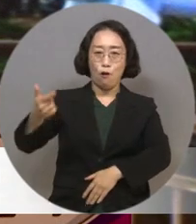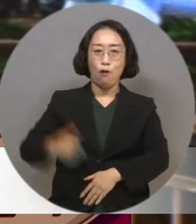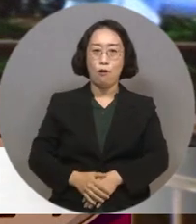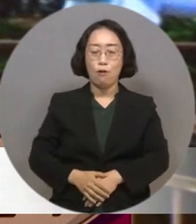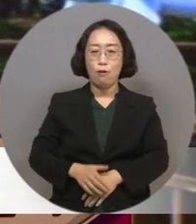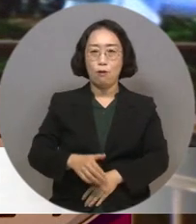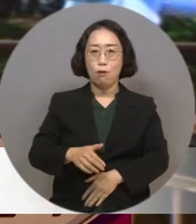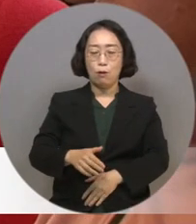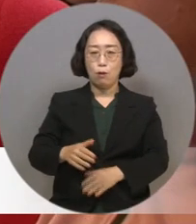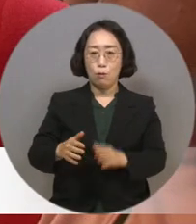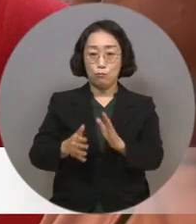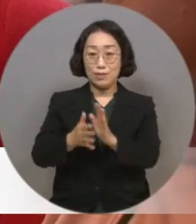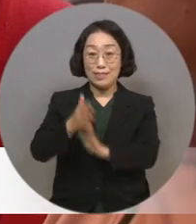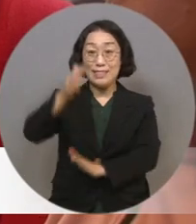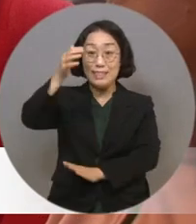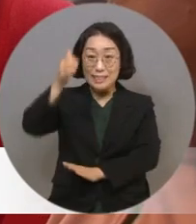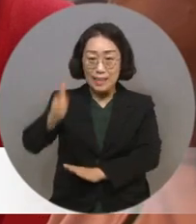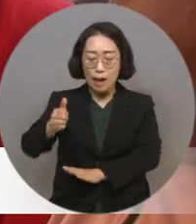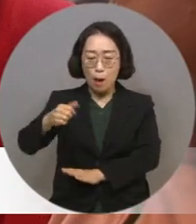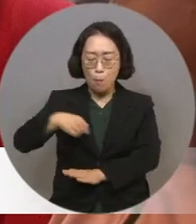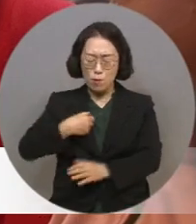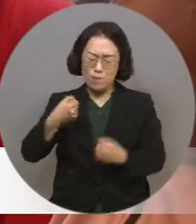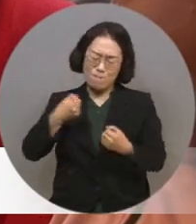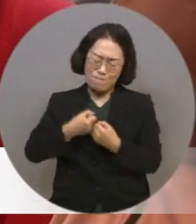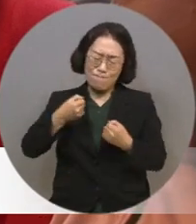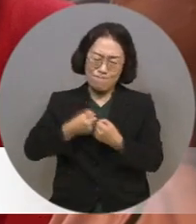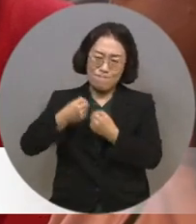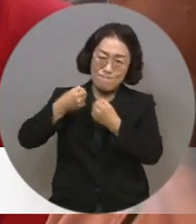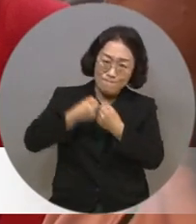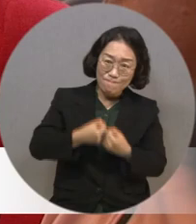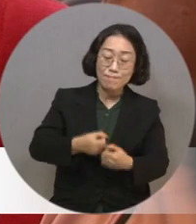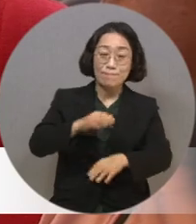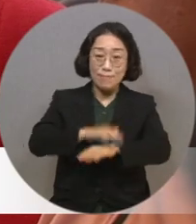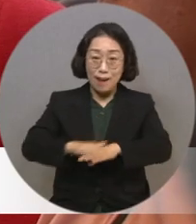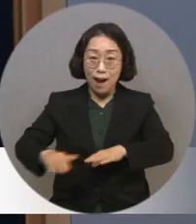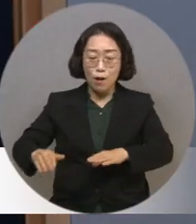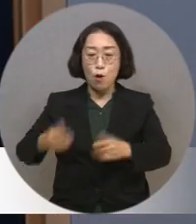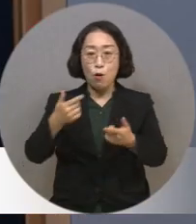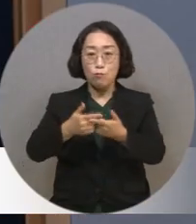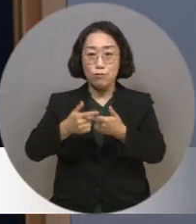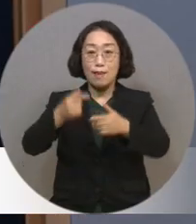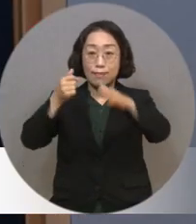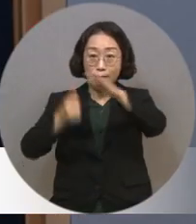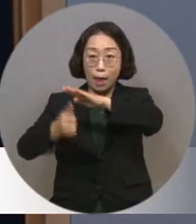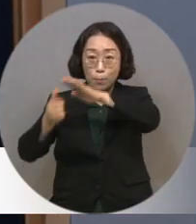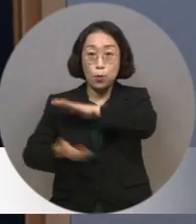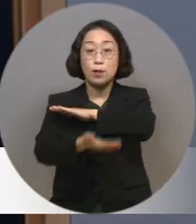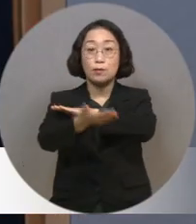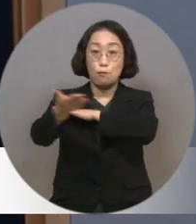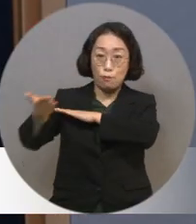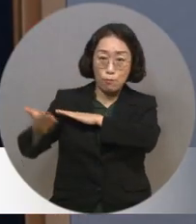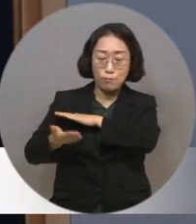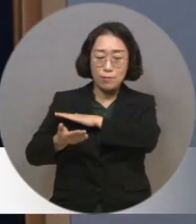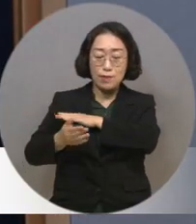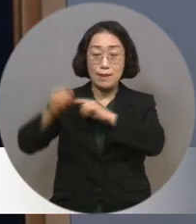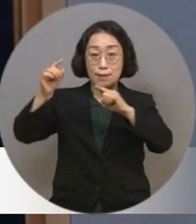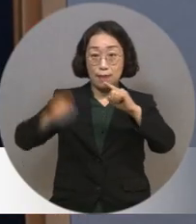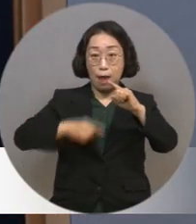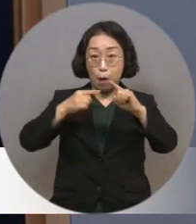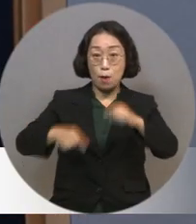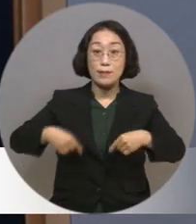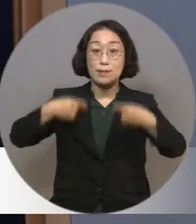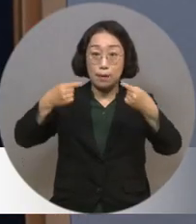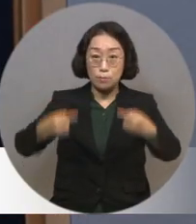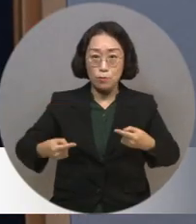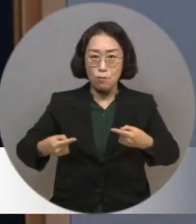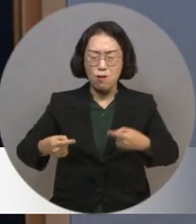박형준 부산시장은 자기와의 싸움을 이겨내고 부산 시민을 대표하는 선수로 이번 대회에서 그동안 갈고